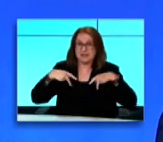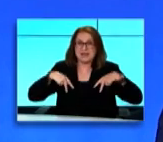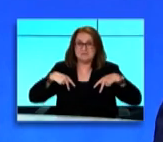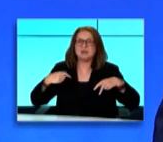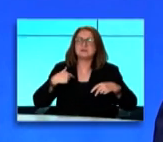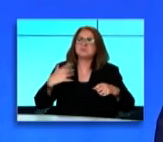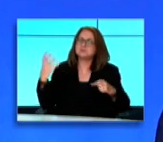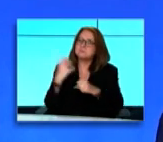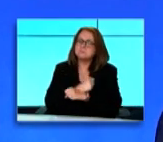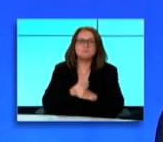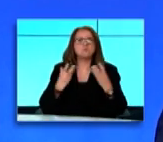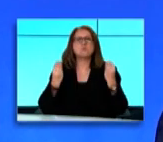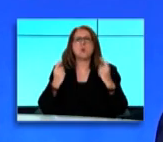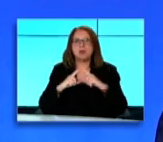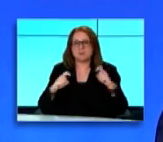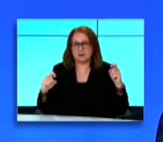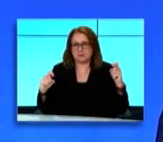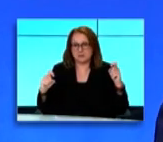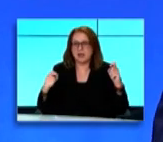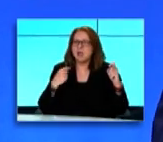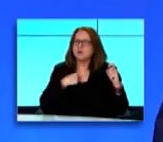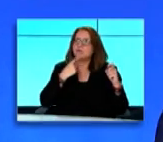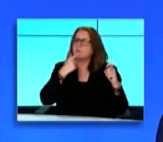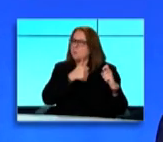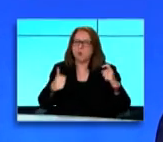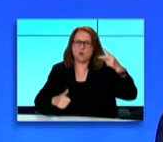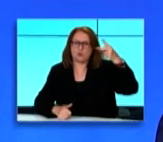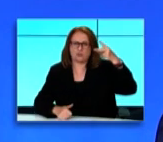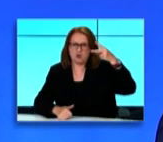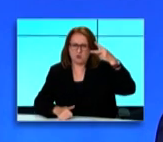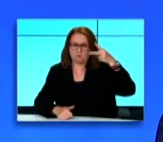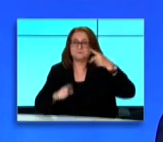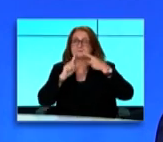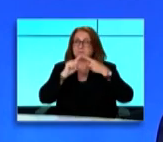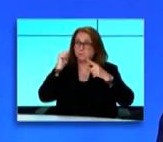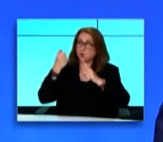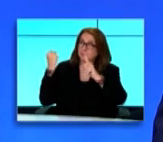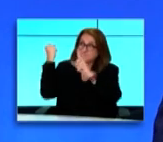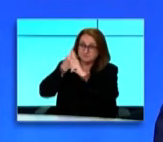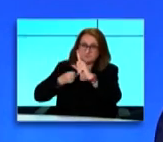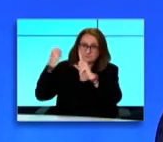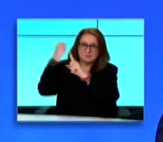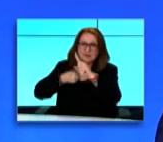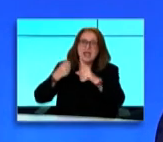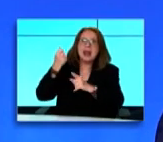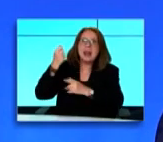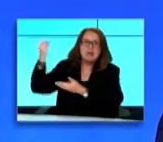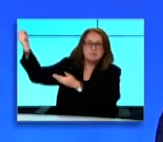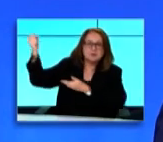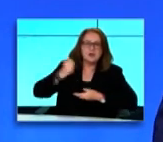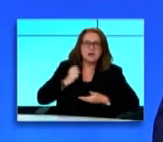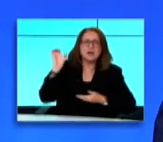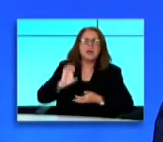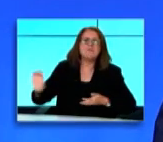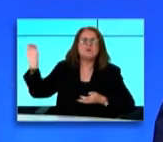την διεκδίκηση, αναφέρω μόνο δύο, από τη διεκδίκηση των πόρων του Ταμείου Ανάκαμψης μέχρι